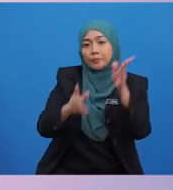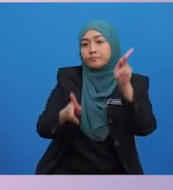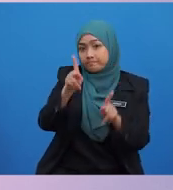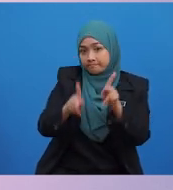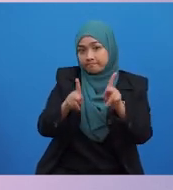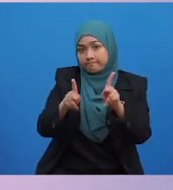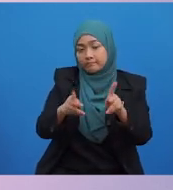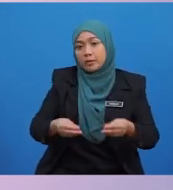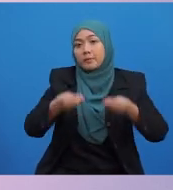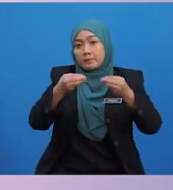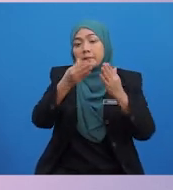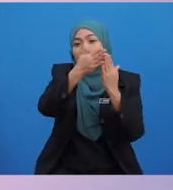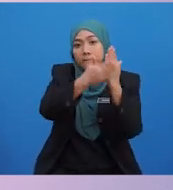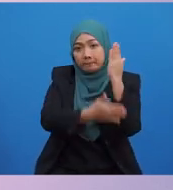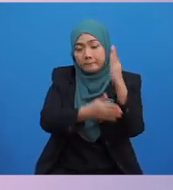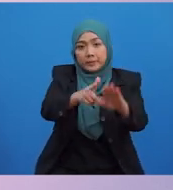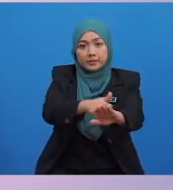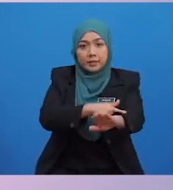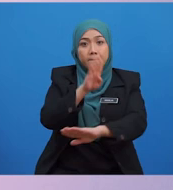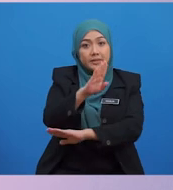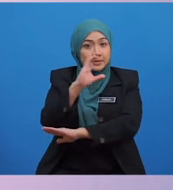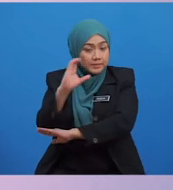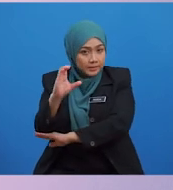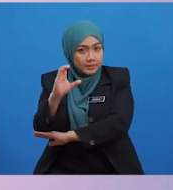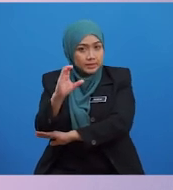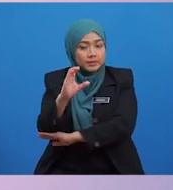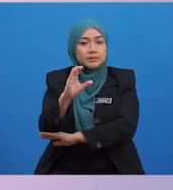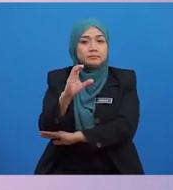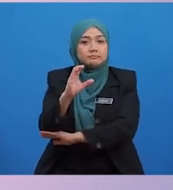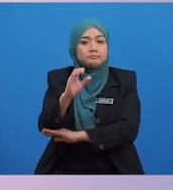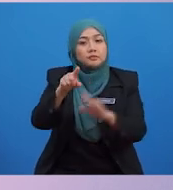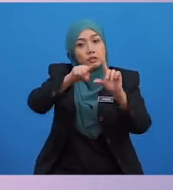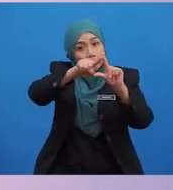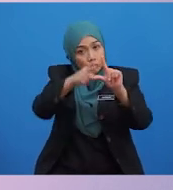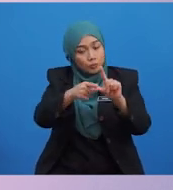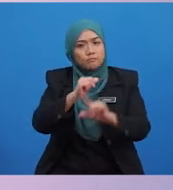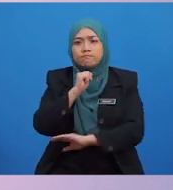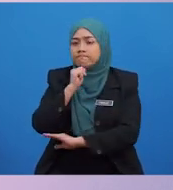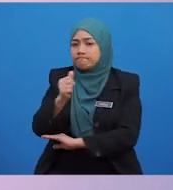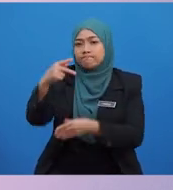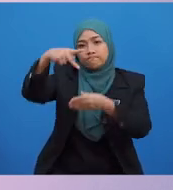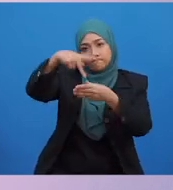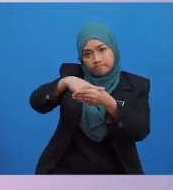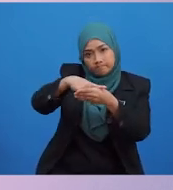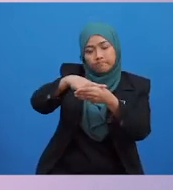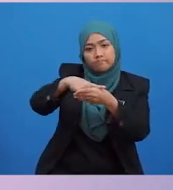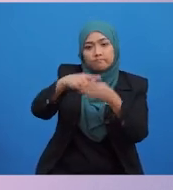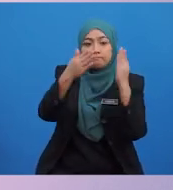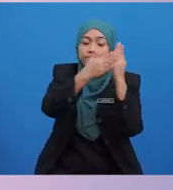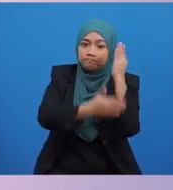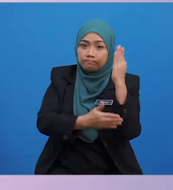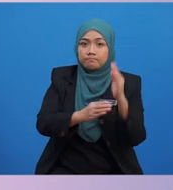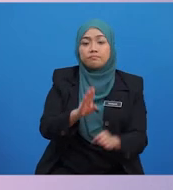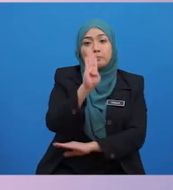C setes sudut B yang bukan dikandung plece b&c itu make kita